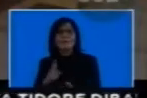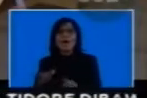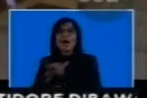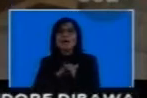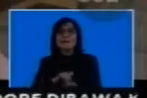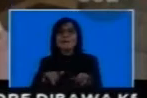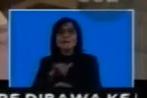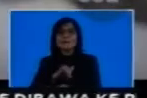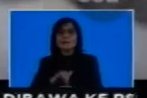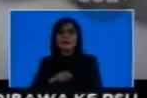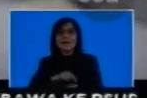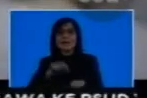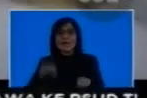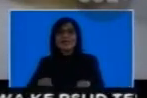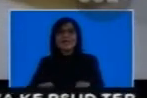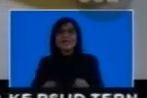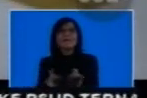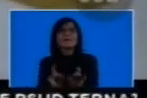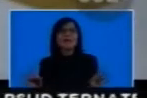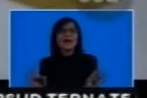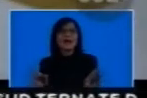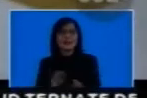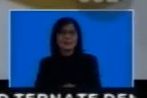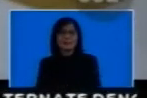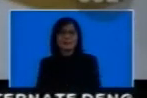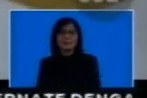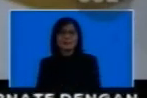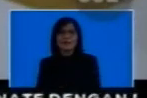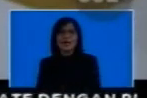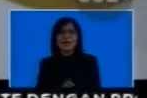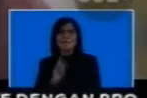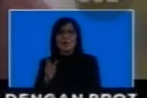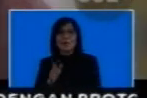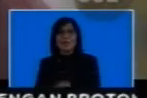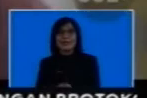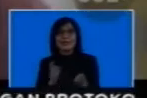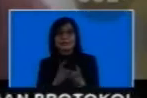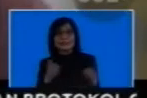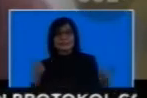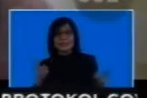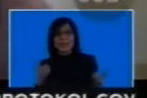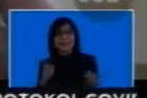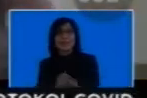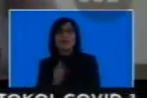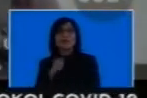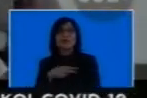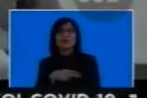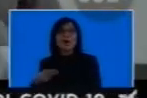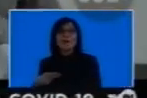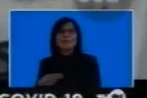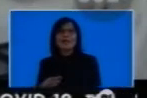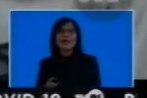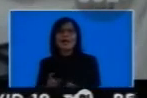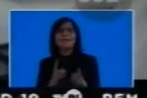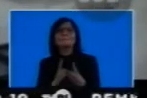bahwa kebersamaan kini punya bentuk yang berbeda. Bahwa dengan berjarak artinya kita saling